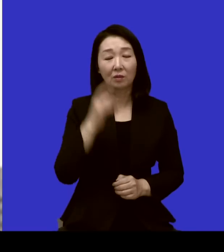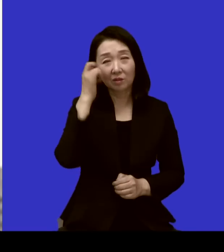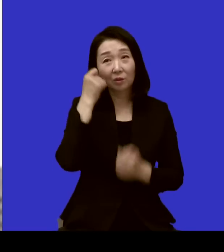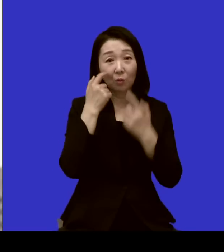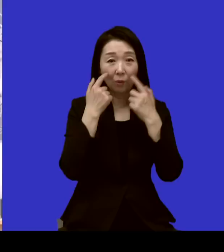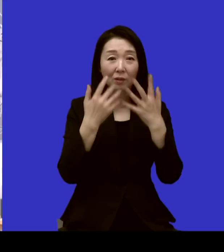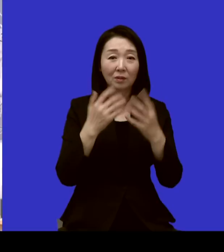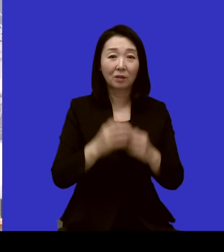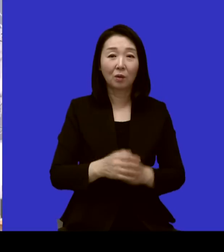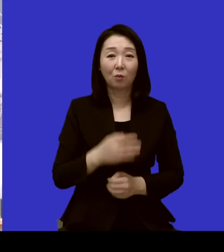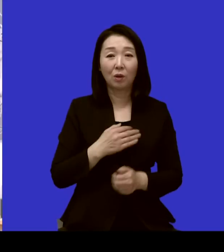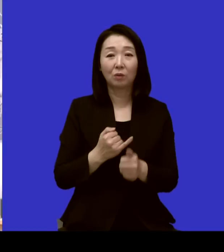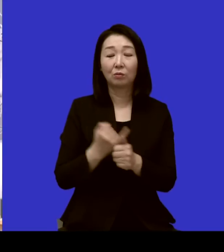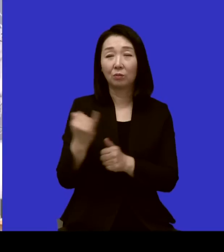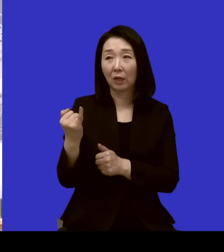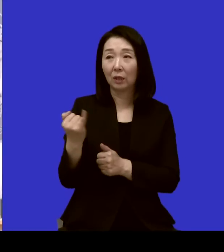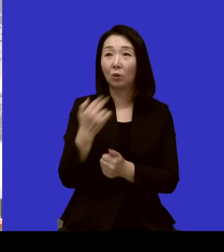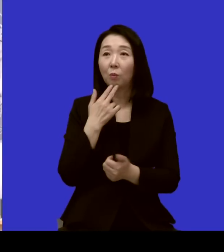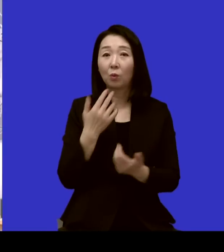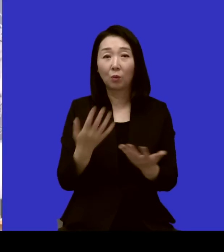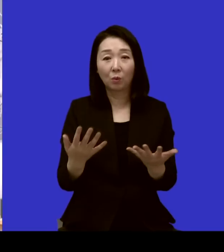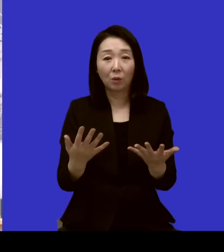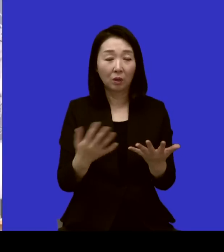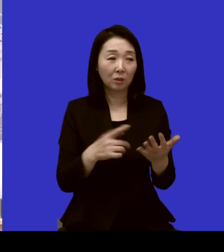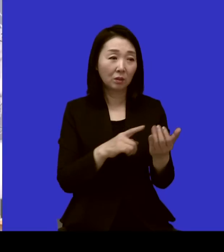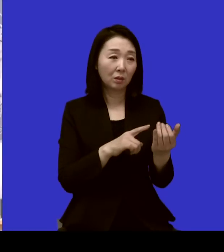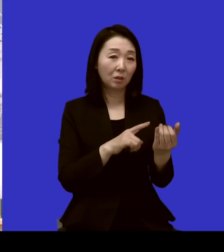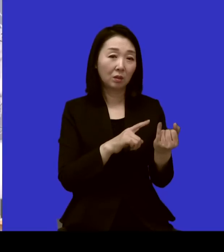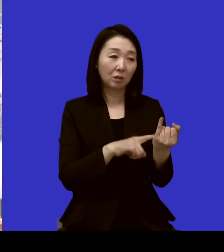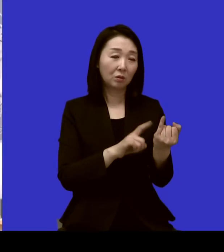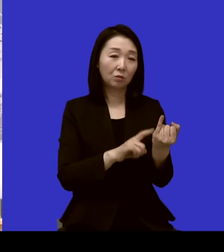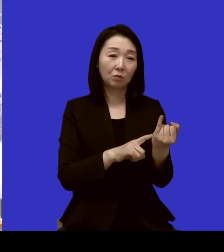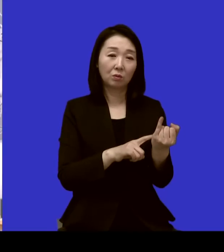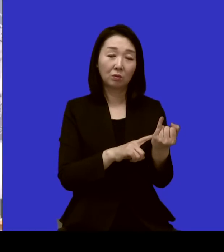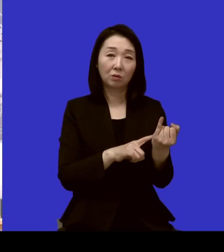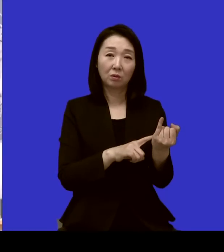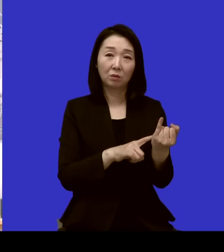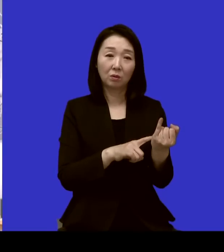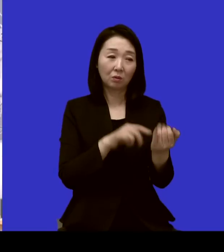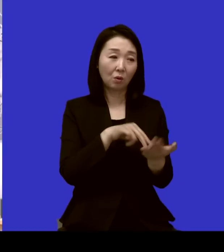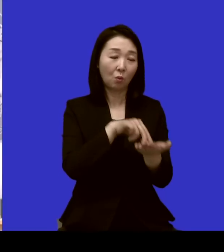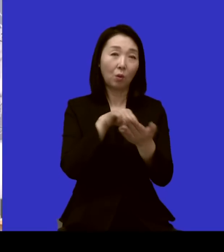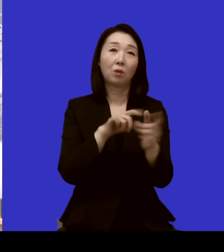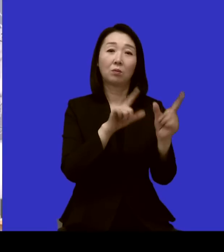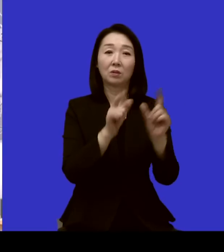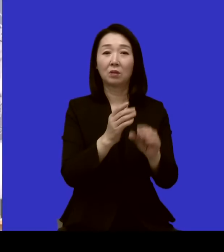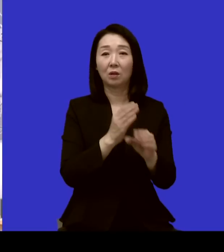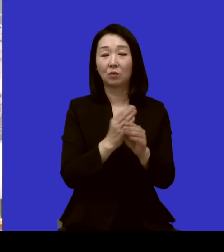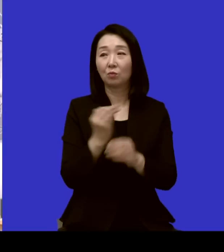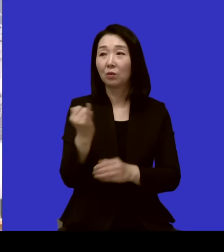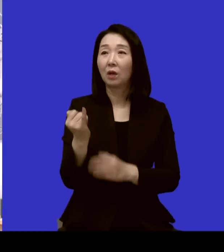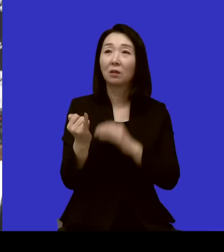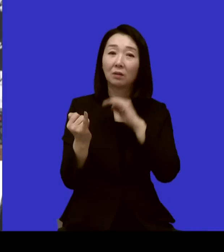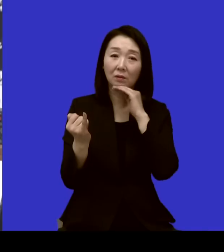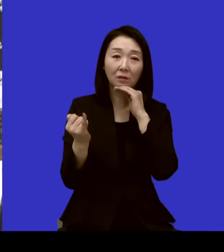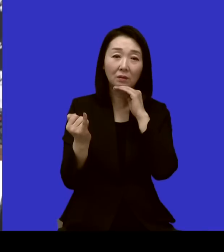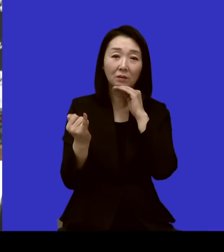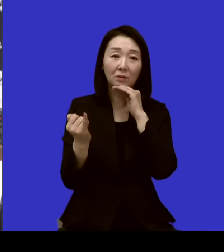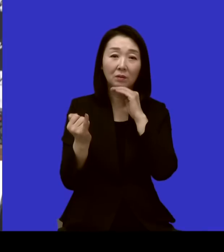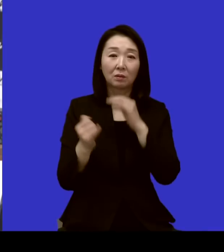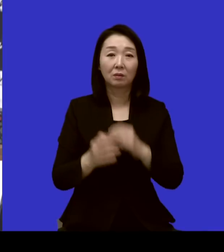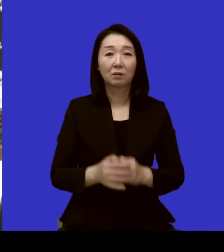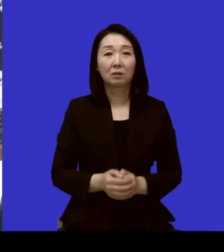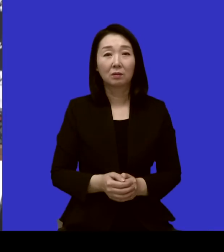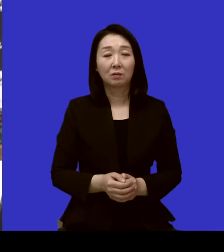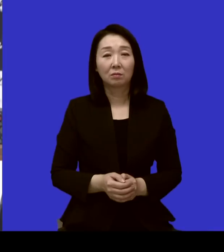그러니까 저희 아내는 더 이상 없고 근데 그 친구는 거기서 쓸쓸한 시간을 보내면서 제 아내를 기다렸던 것 같고 그리고